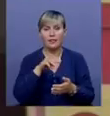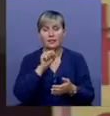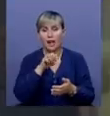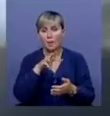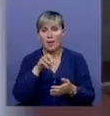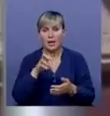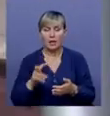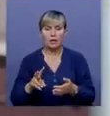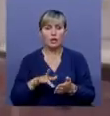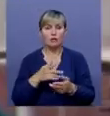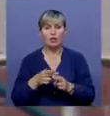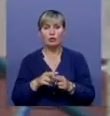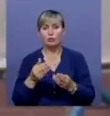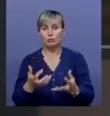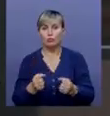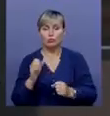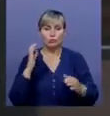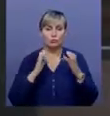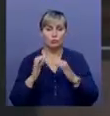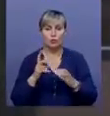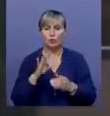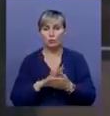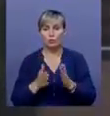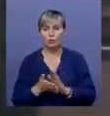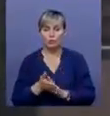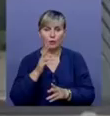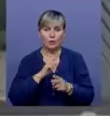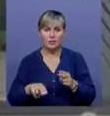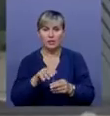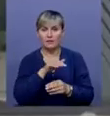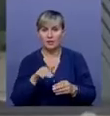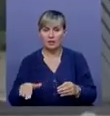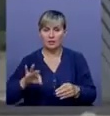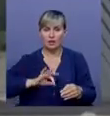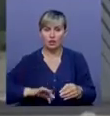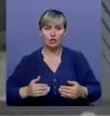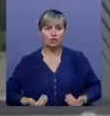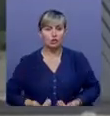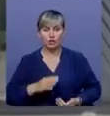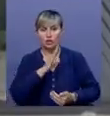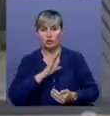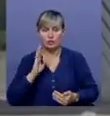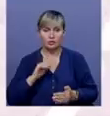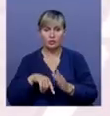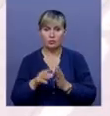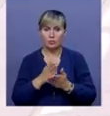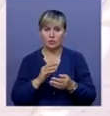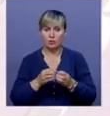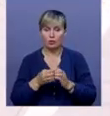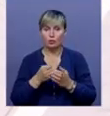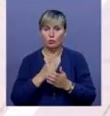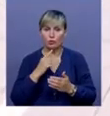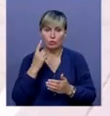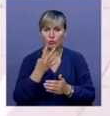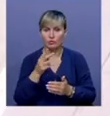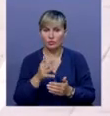рассчитывать на эту сумму смогут и студенты однако при условии потери официального дохода а вот женщины в декрете имеющие ребенка до года которых